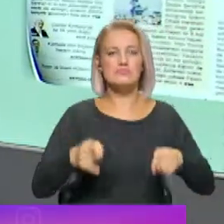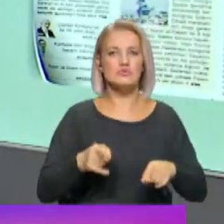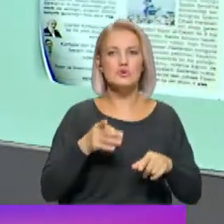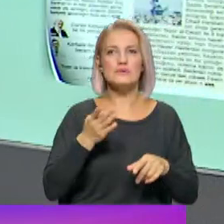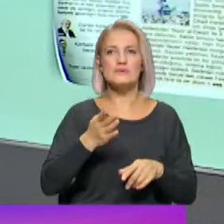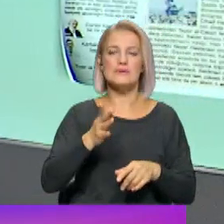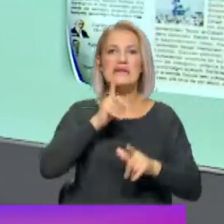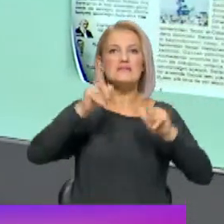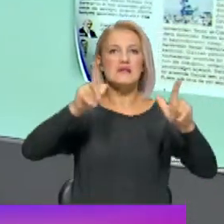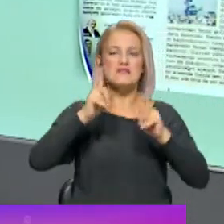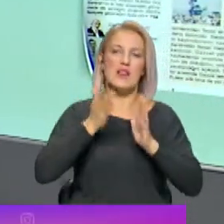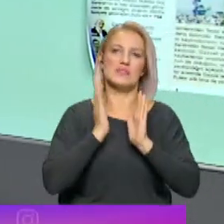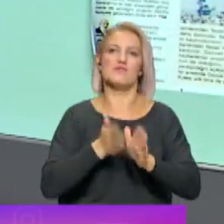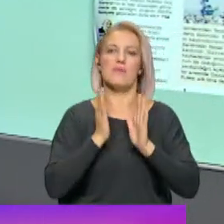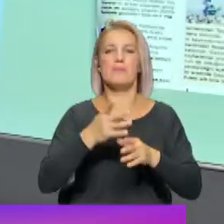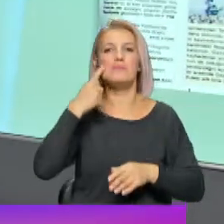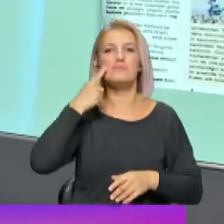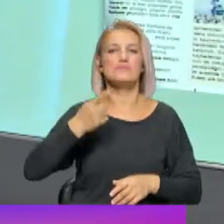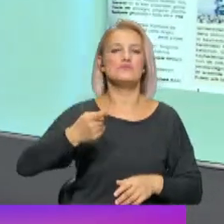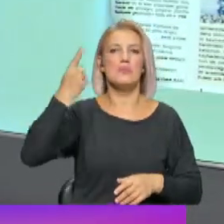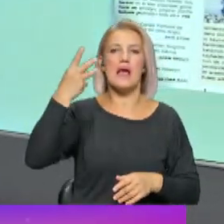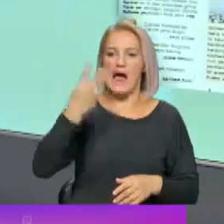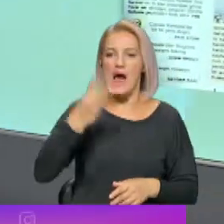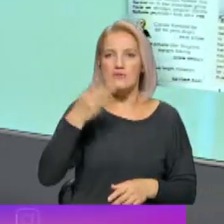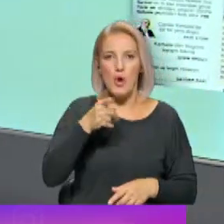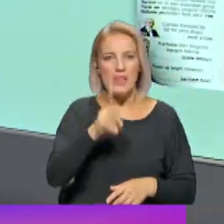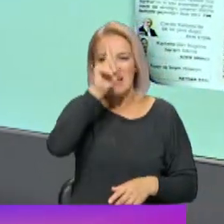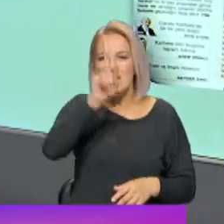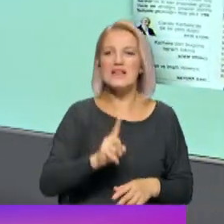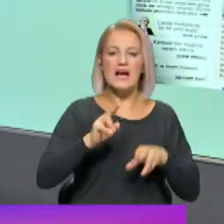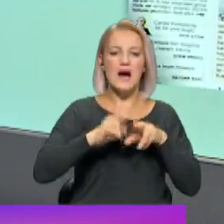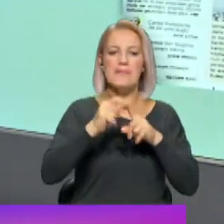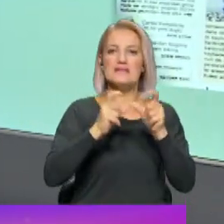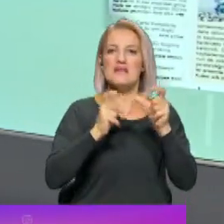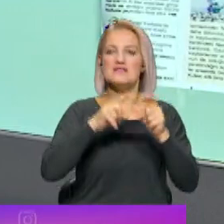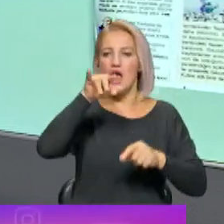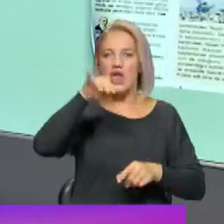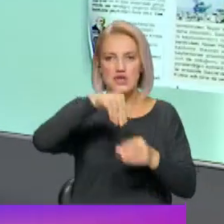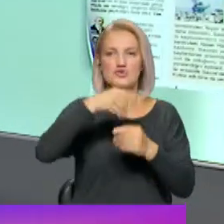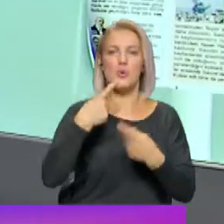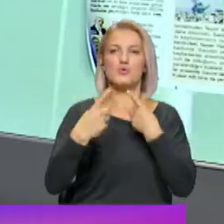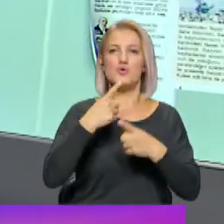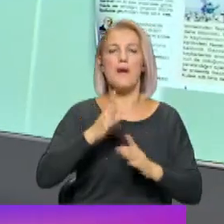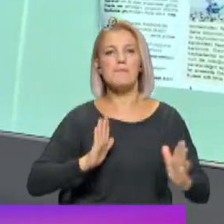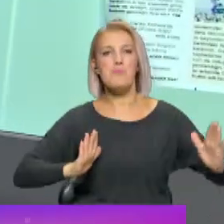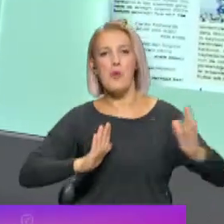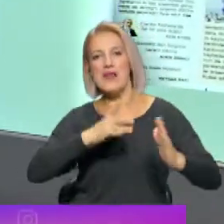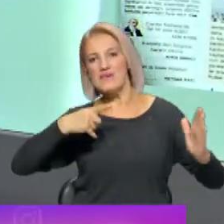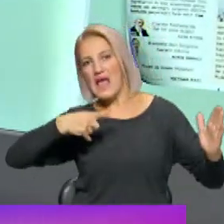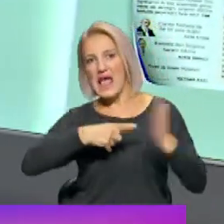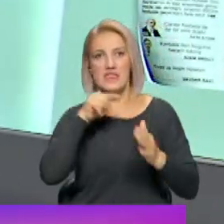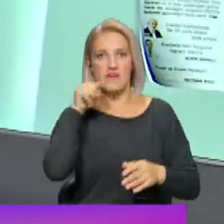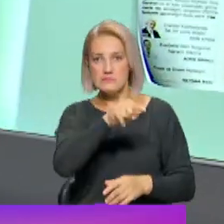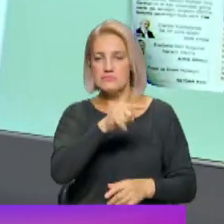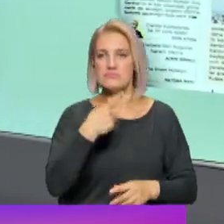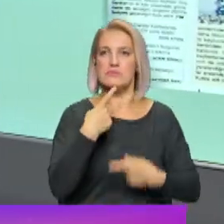skandalların yankıları da devam ediyor. Erdoğan ilk kez konuştu KPSS skandalıyla ilgili. Muhalefeti hedef alan sözler